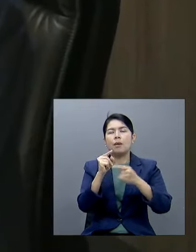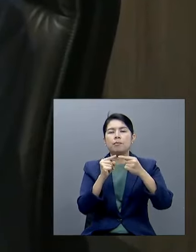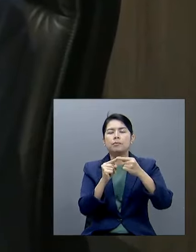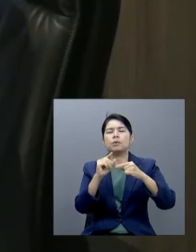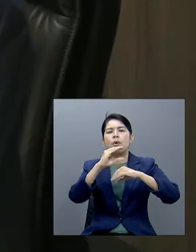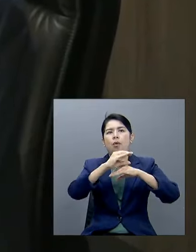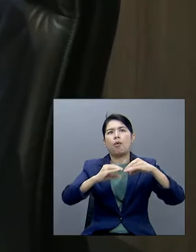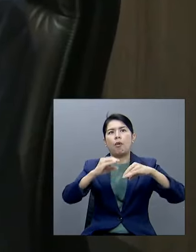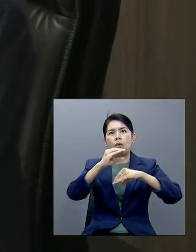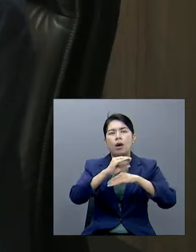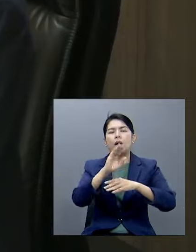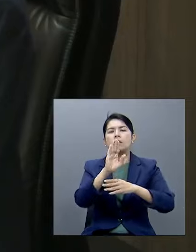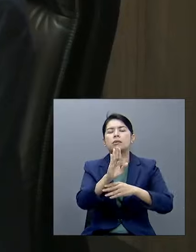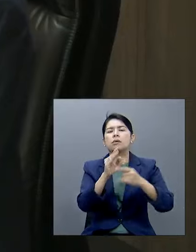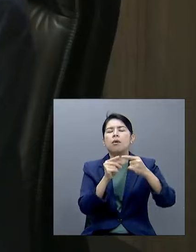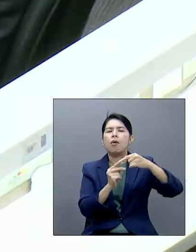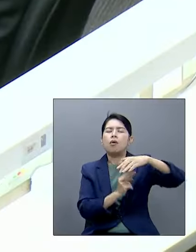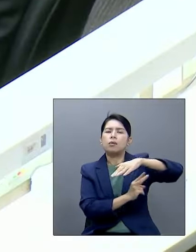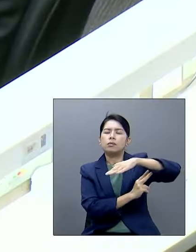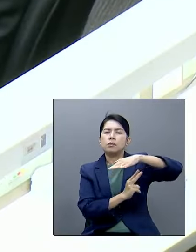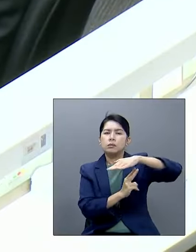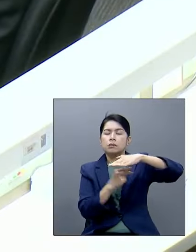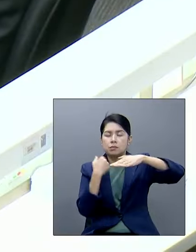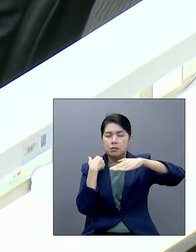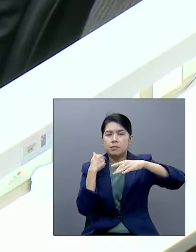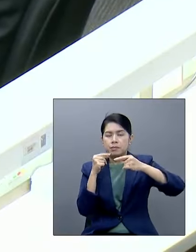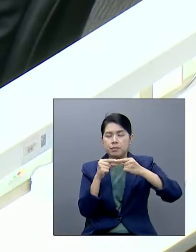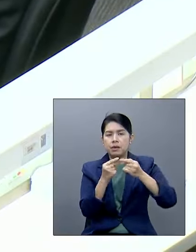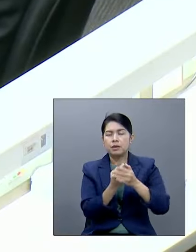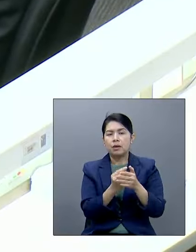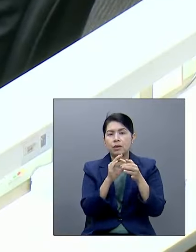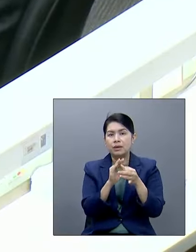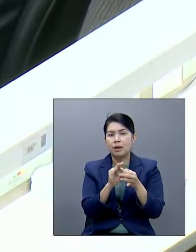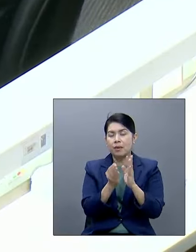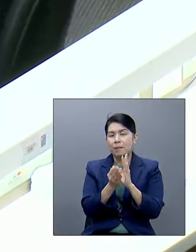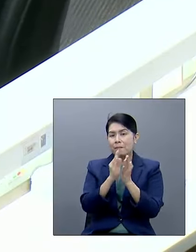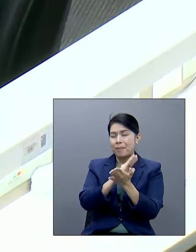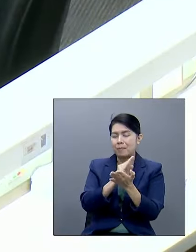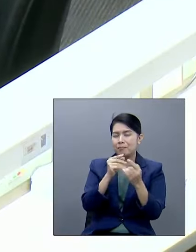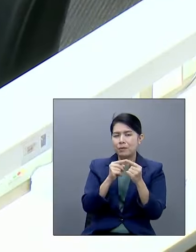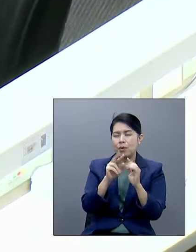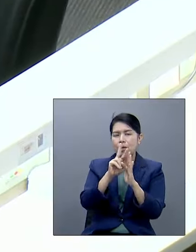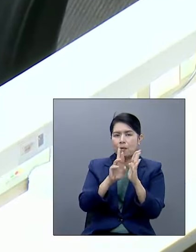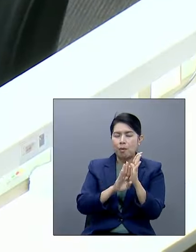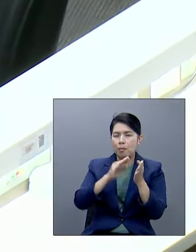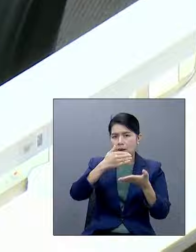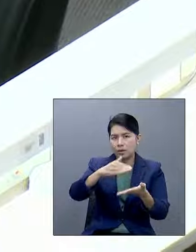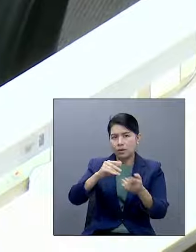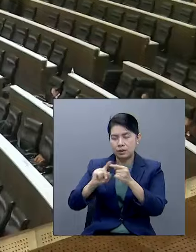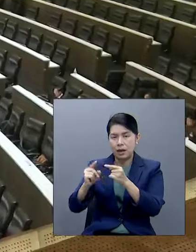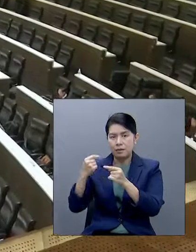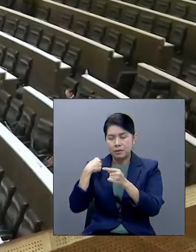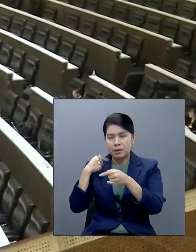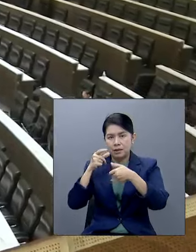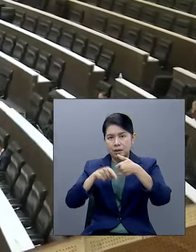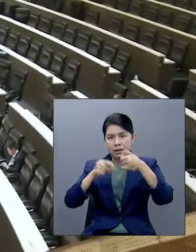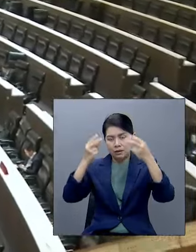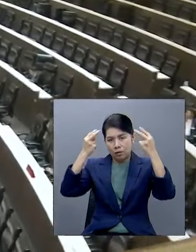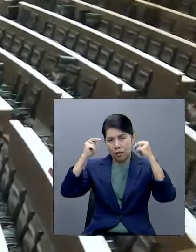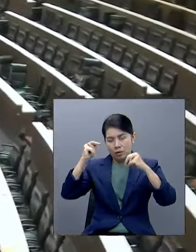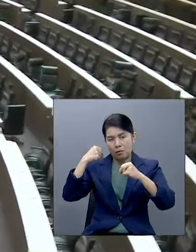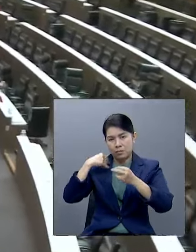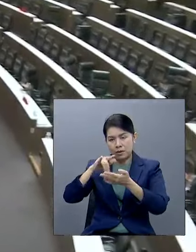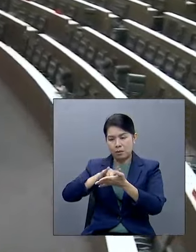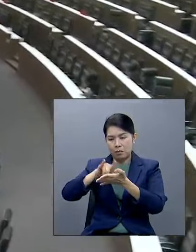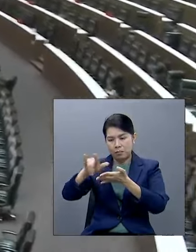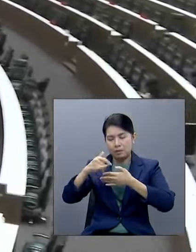ตรีได้นำโครงการไปเสนอต่อสหภาพยุโรปค่ะก่อนการประชุมอินโคโนมิกฟอรัมที่ดาวอสสวิตเซอร์แลนด์และยังมีกระทู้ถามสดเรื่อง